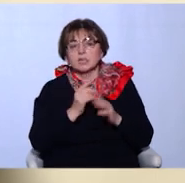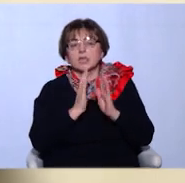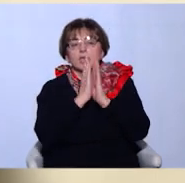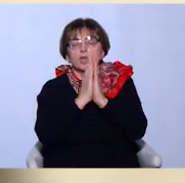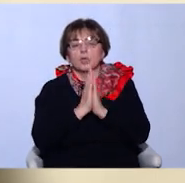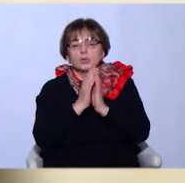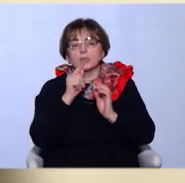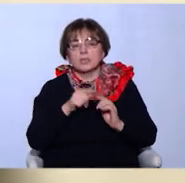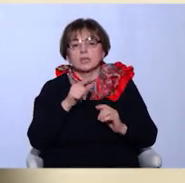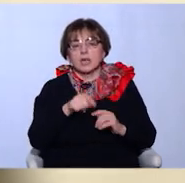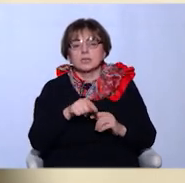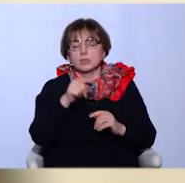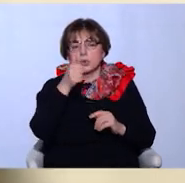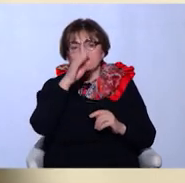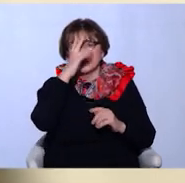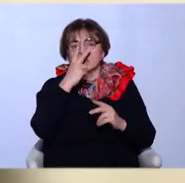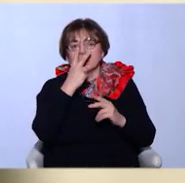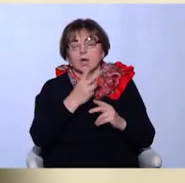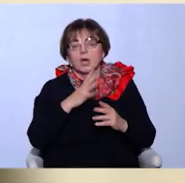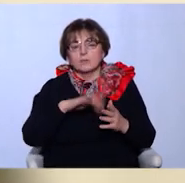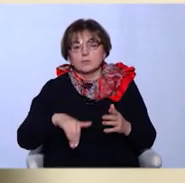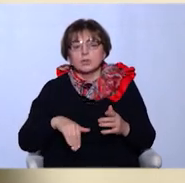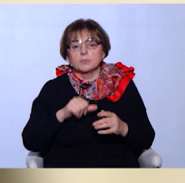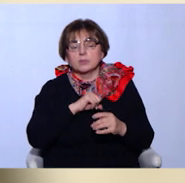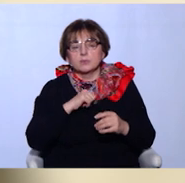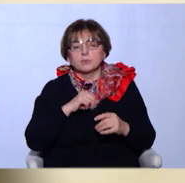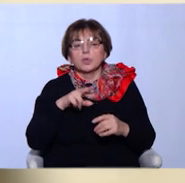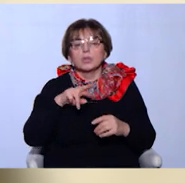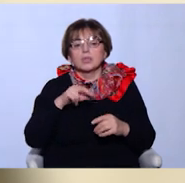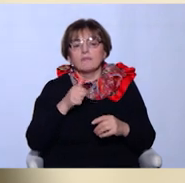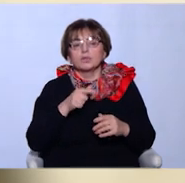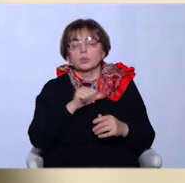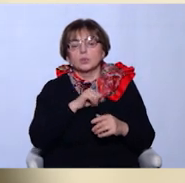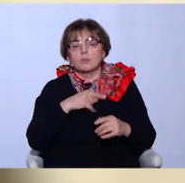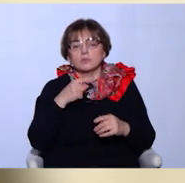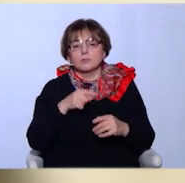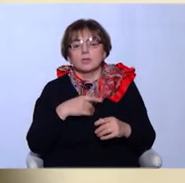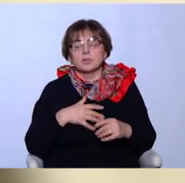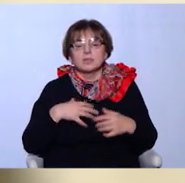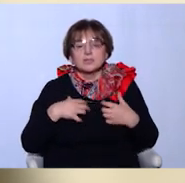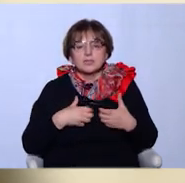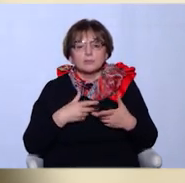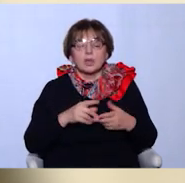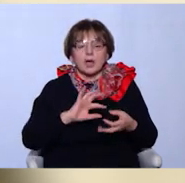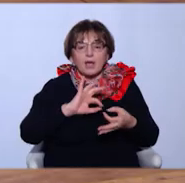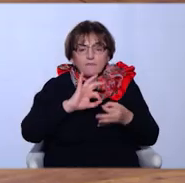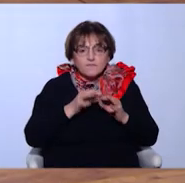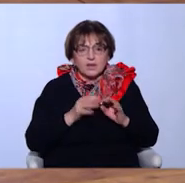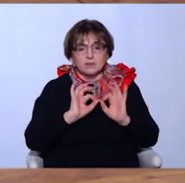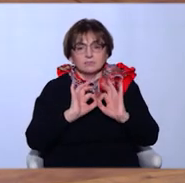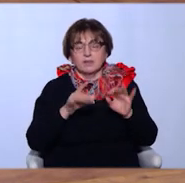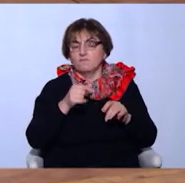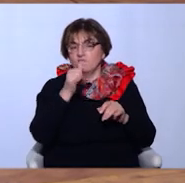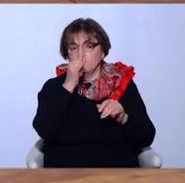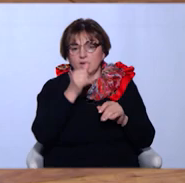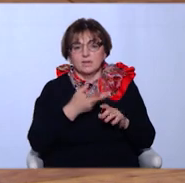ილოცვის და ეს კაცი, როგორც ნახავთ მერე, თვითონ დავით გურამიშვილია. ჩვენ სამწუხაროდ ეხლა ყველა დეტალს ვერ გავარჩევთ, იმიტომ